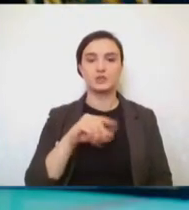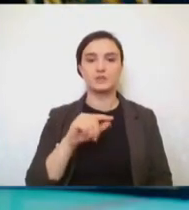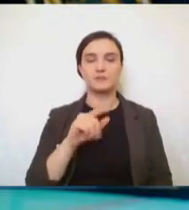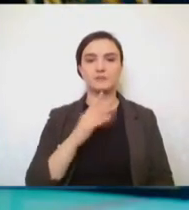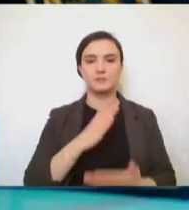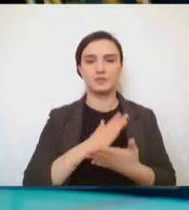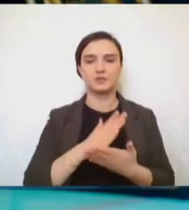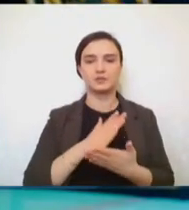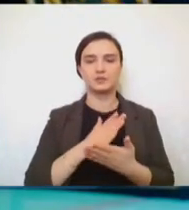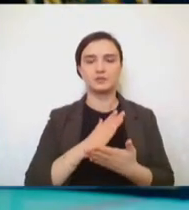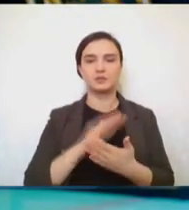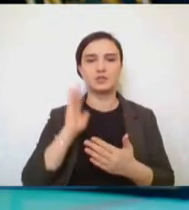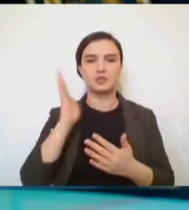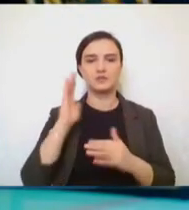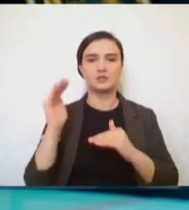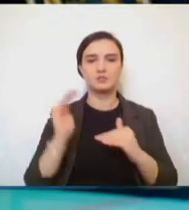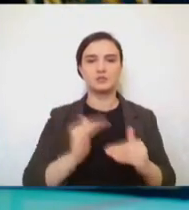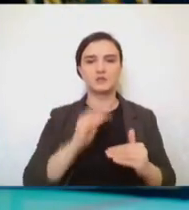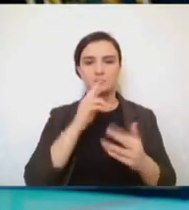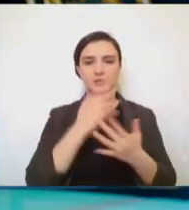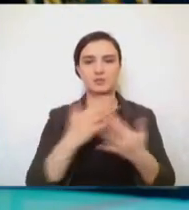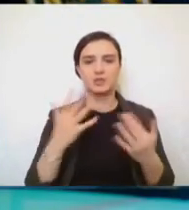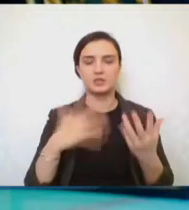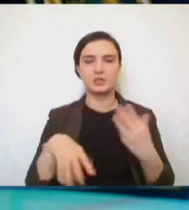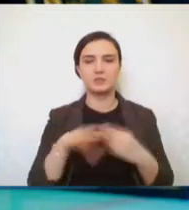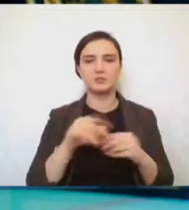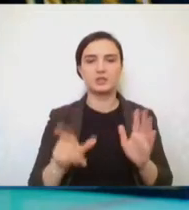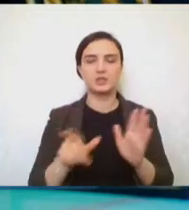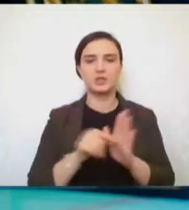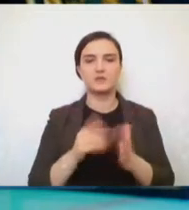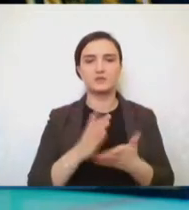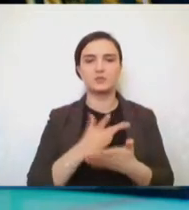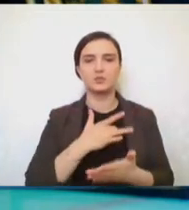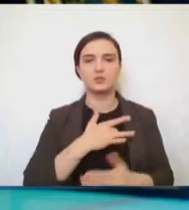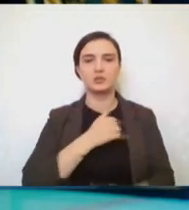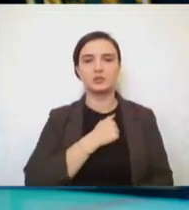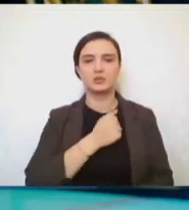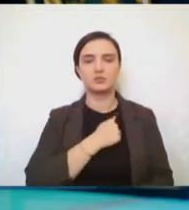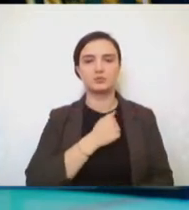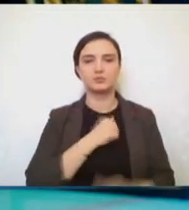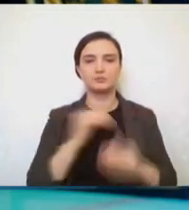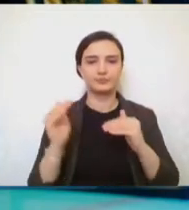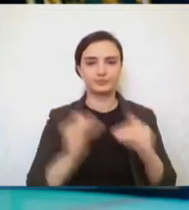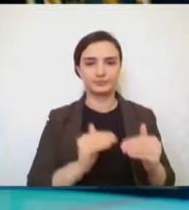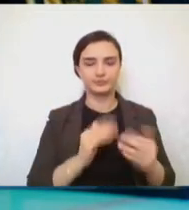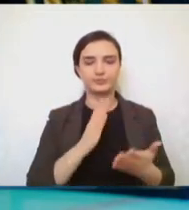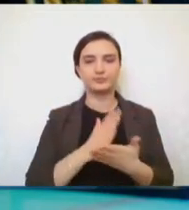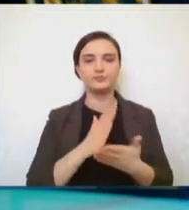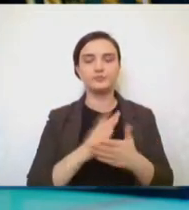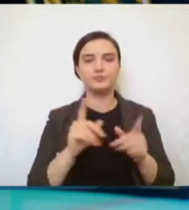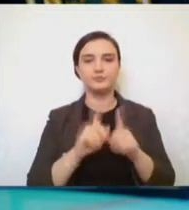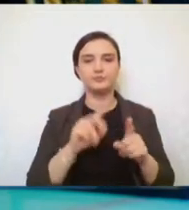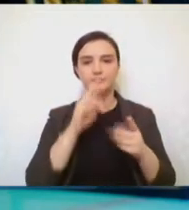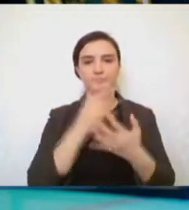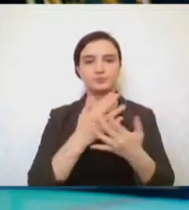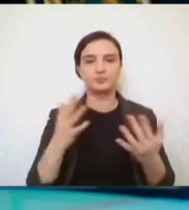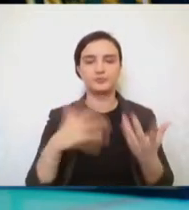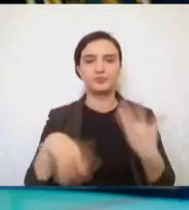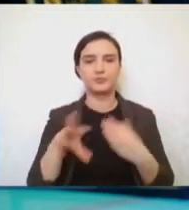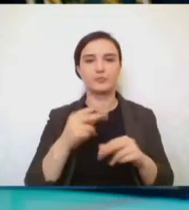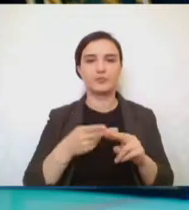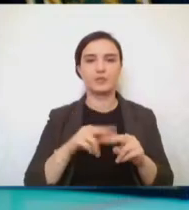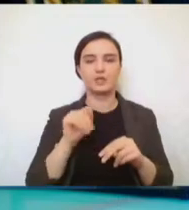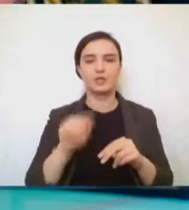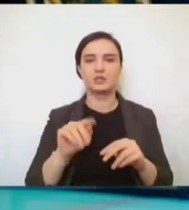წნევის დამწევი პრეპარატები, რომელსაც თან ახლავს გულისცემის სიხშირის შემცირებაც და არის ისეთი პრეპარატები, რომლებსაც ეს თვისება არ